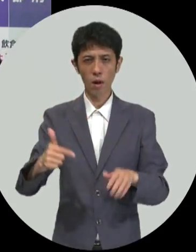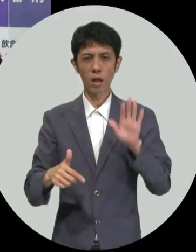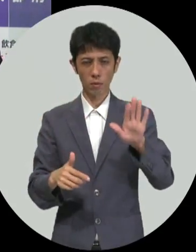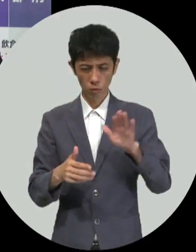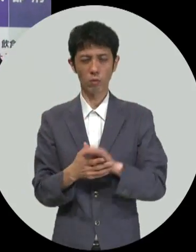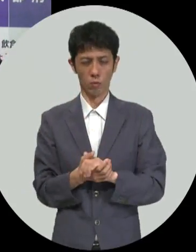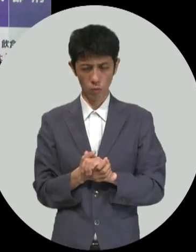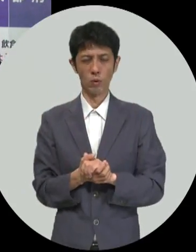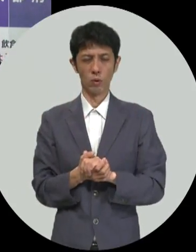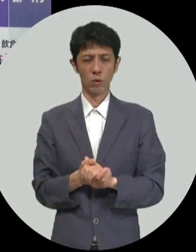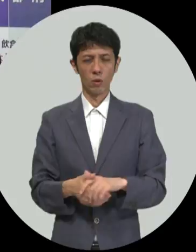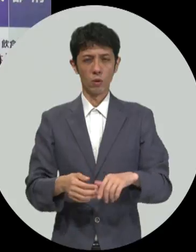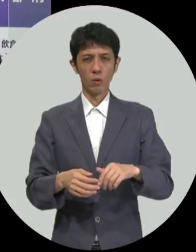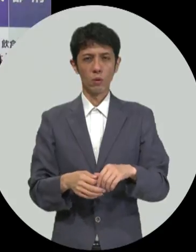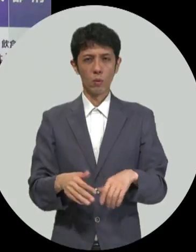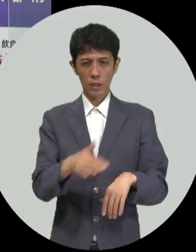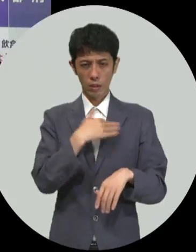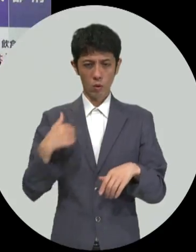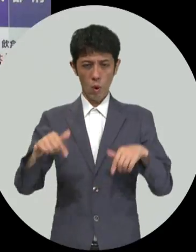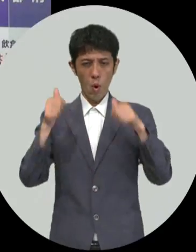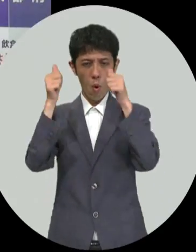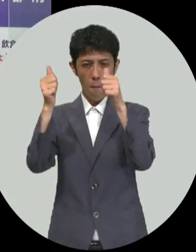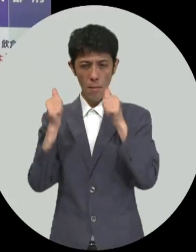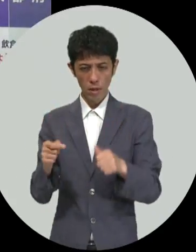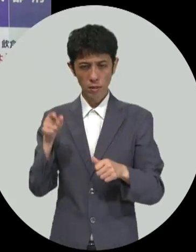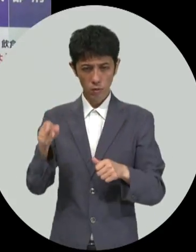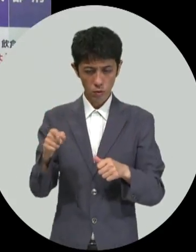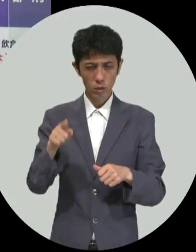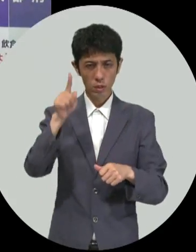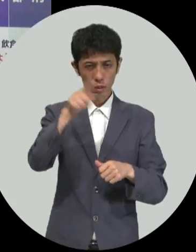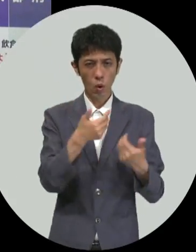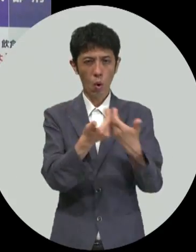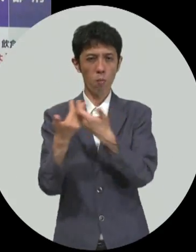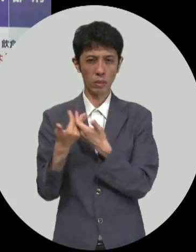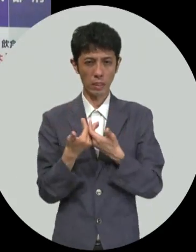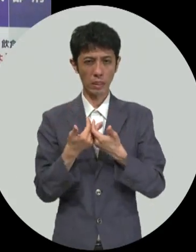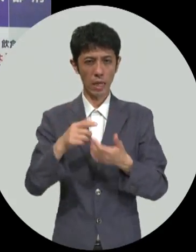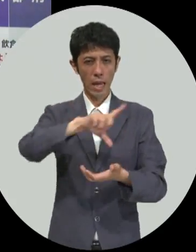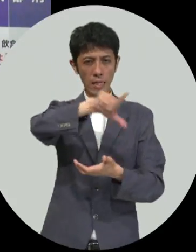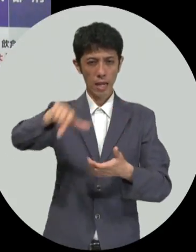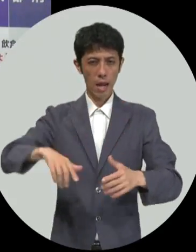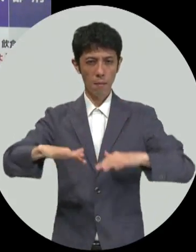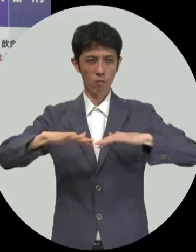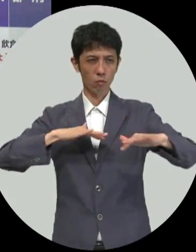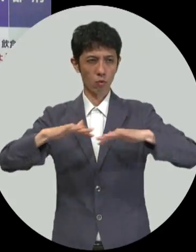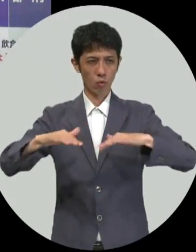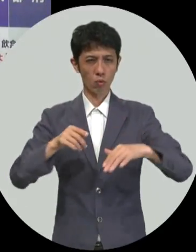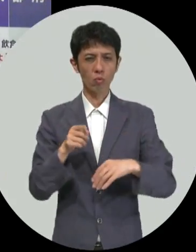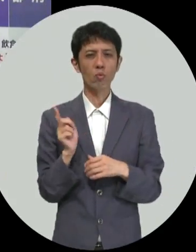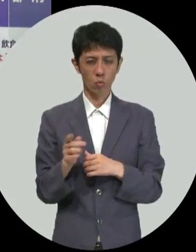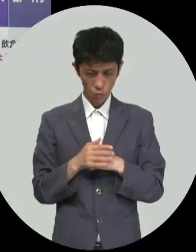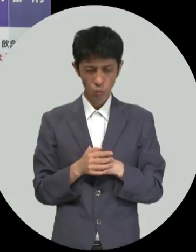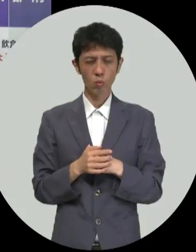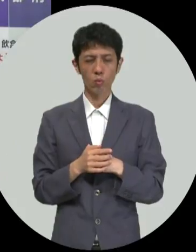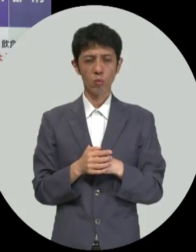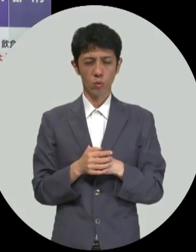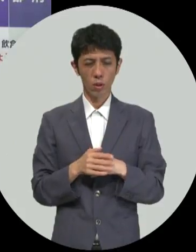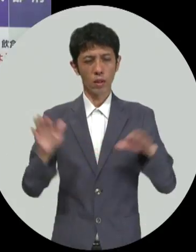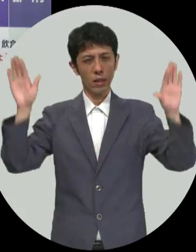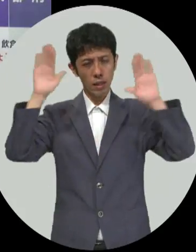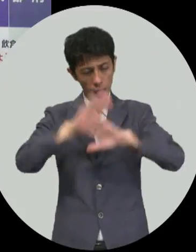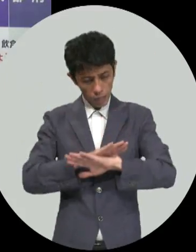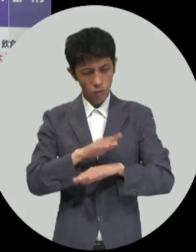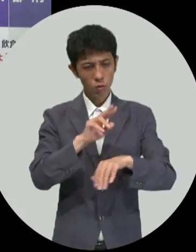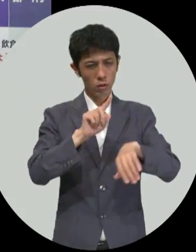私どもの方のホームページで示しております京都人混みエリアマップデータで、夜間22時から23時の人出というの